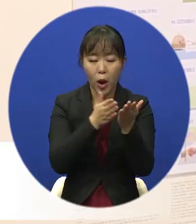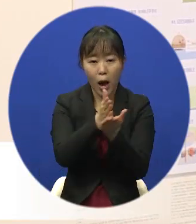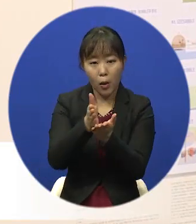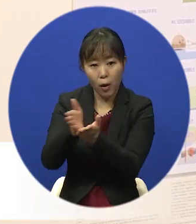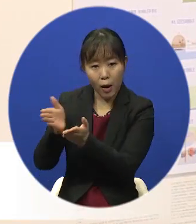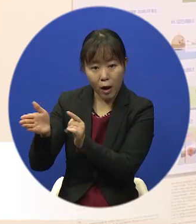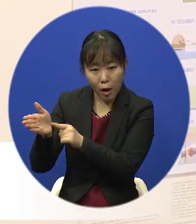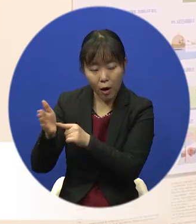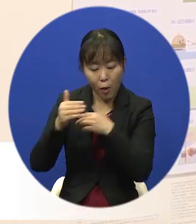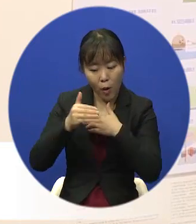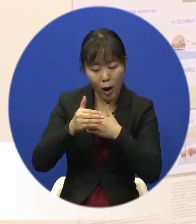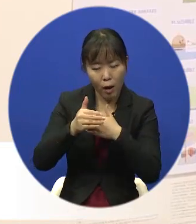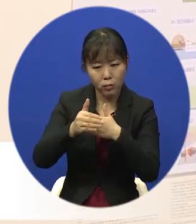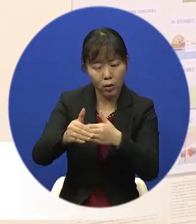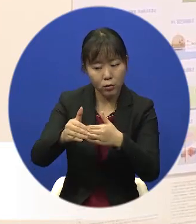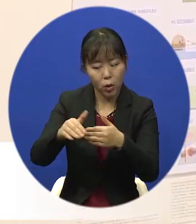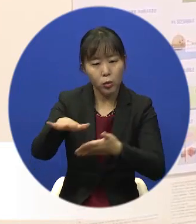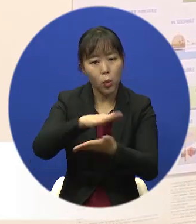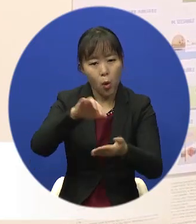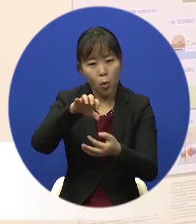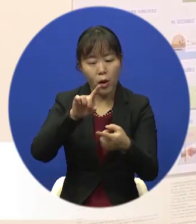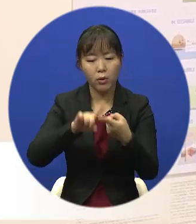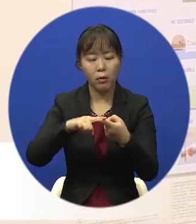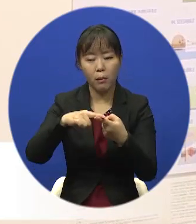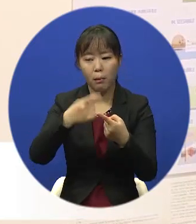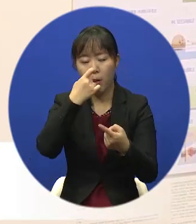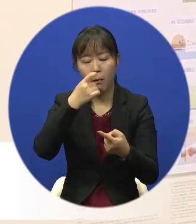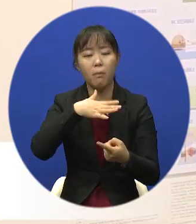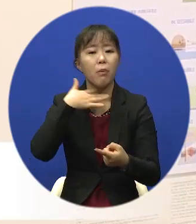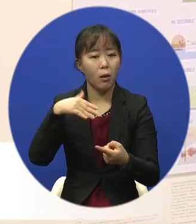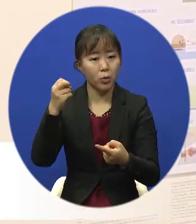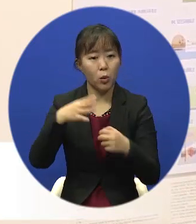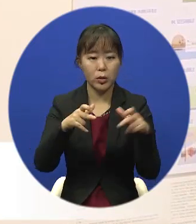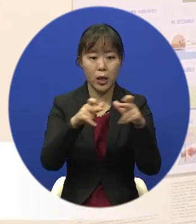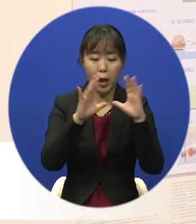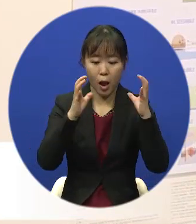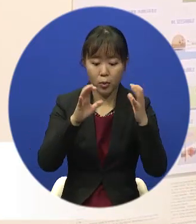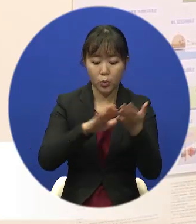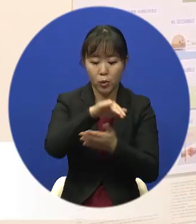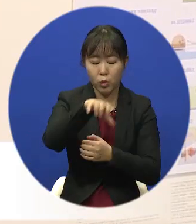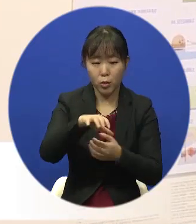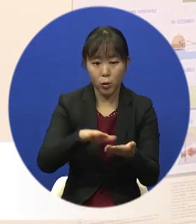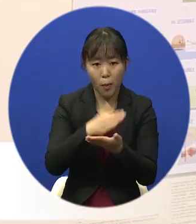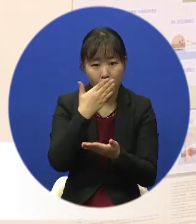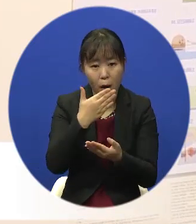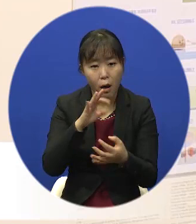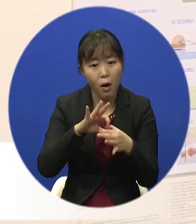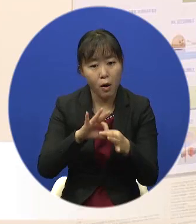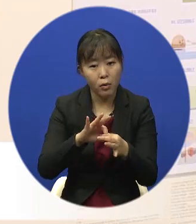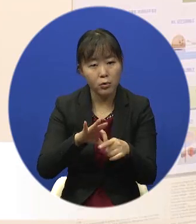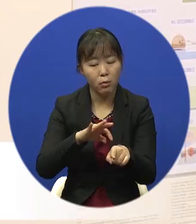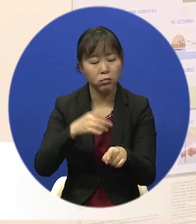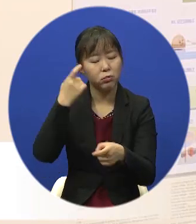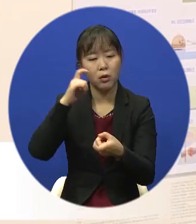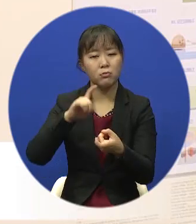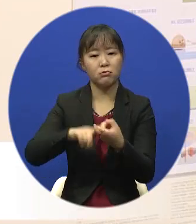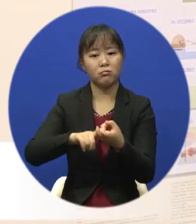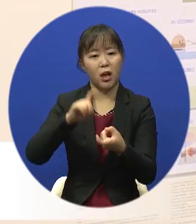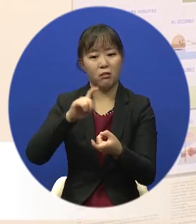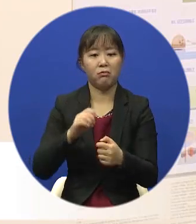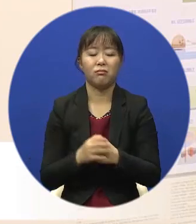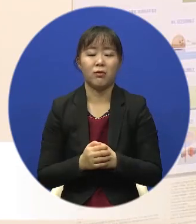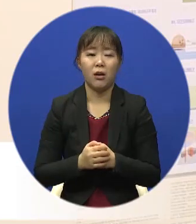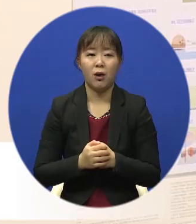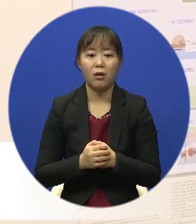과정에서 전혀 놀이터에 대해서 배우지 않고 장애아동이 놀이터에서 놀 수 있을 거라는 거를 사실 전혀 관심도